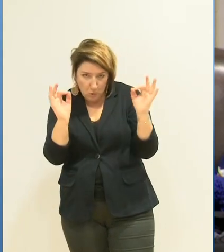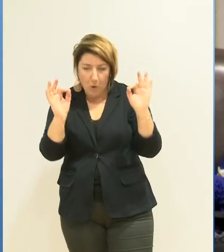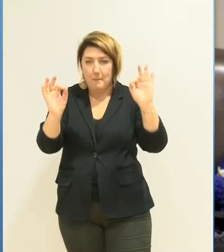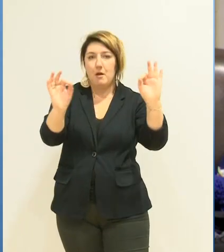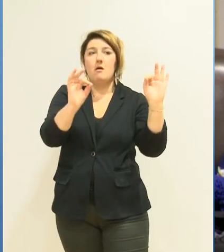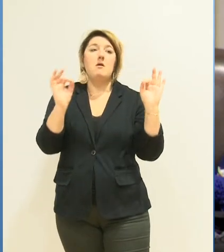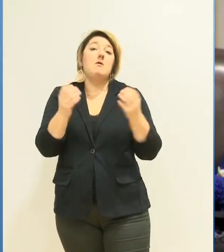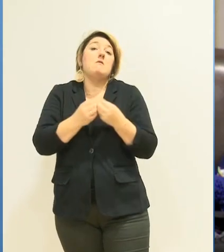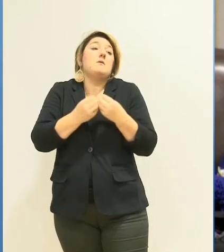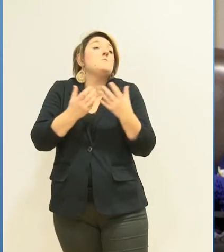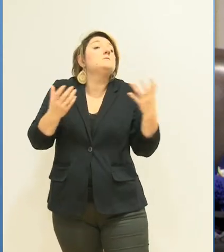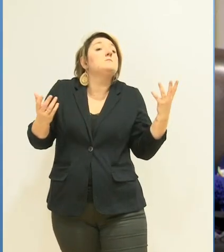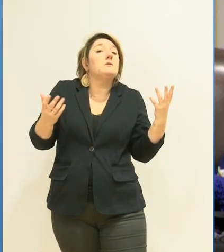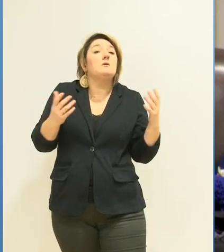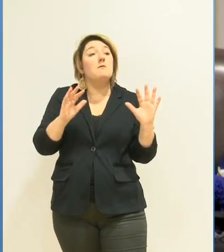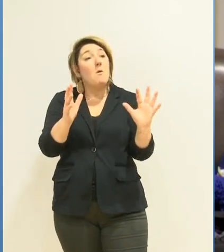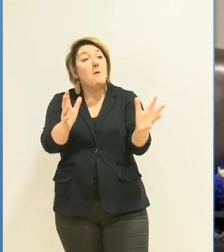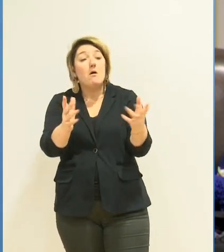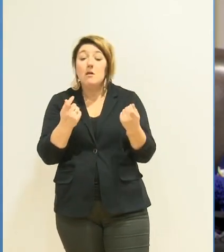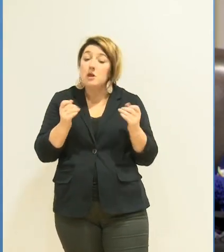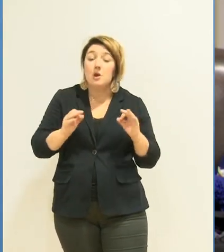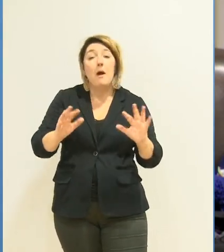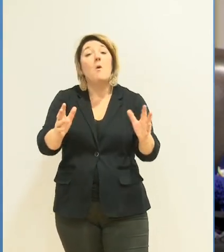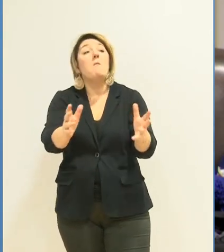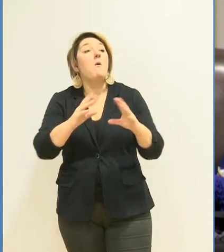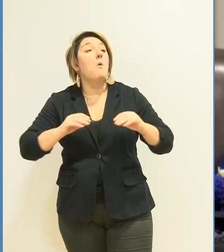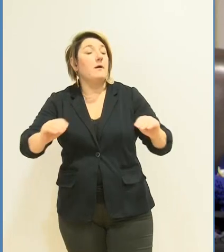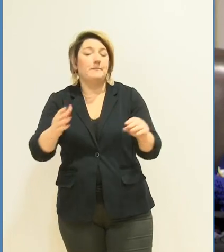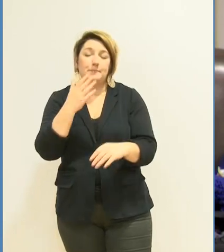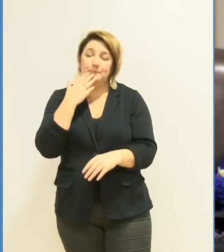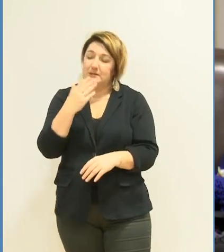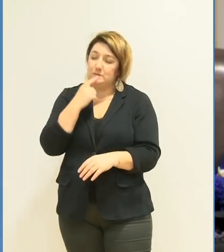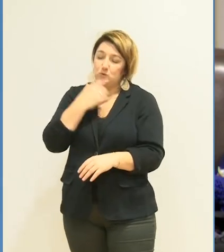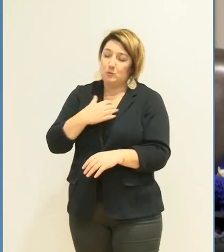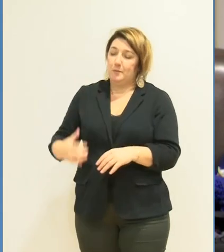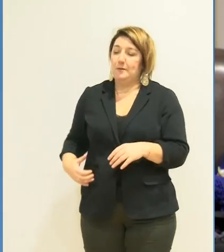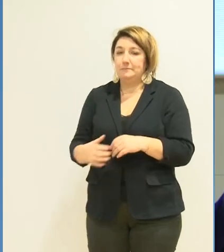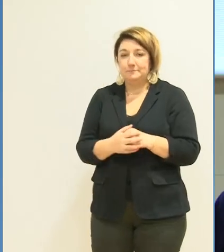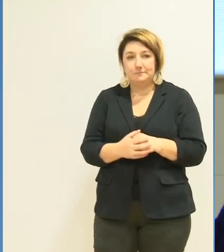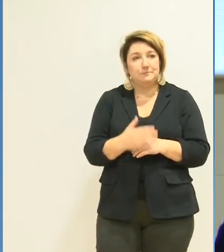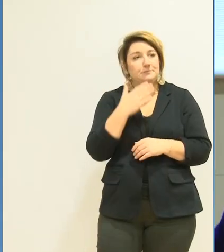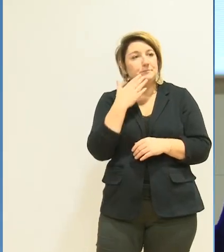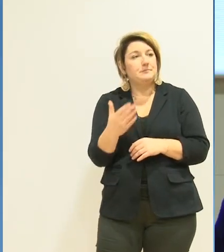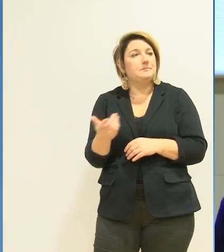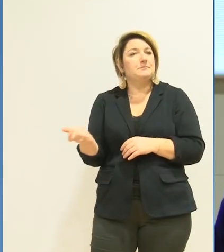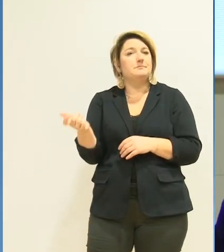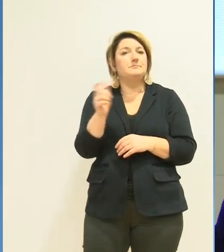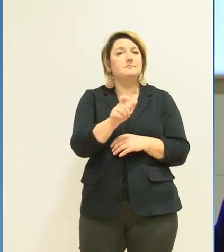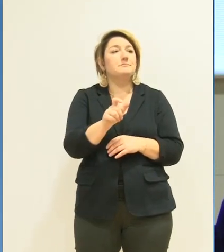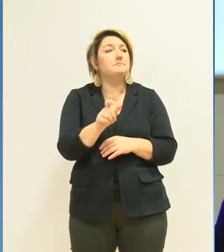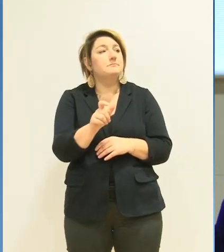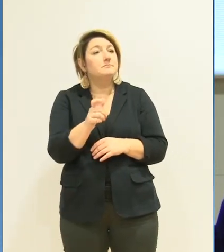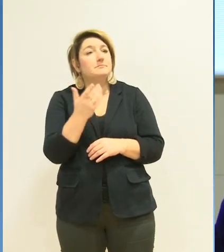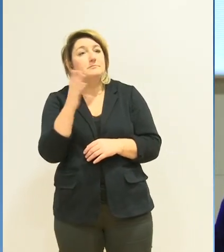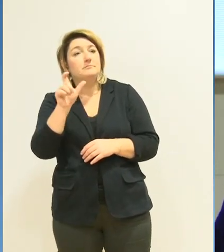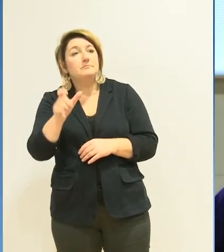malheureusement fois qu'on me dise comment on fait quand on n'a pas d'argent merci monsieur merci ci n'est pas